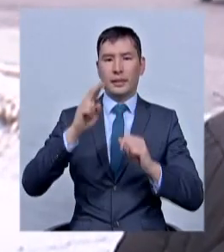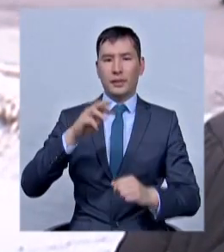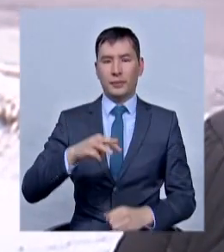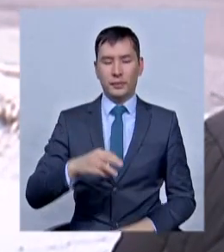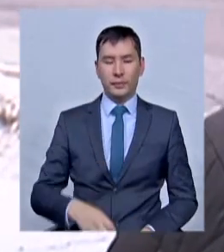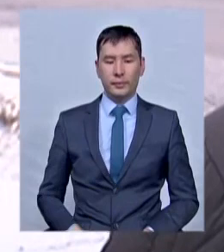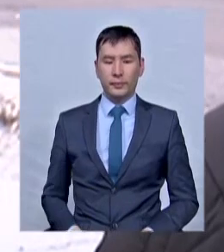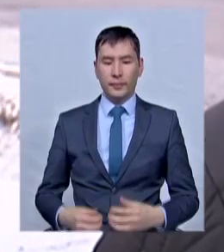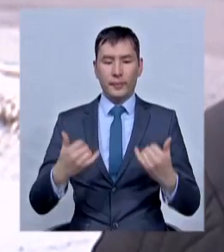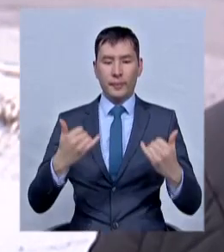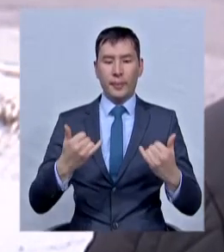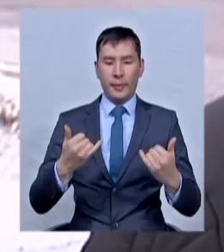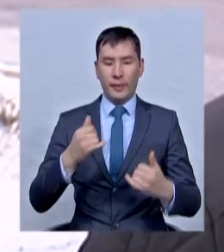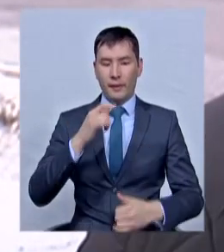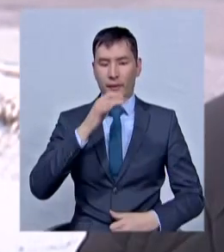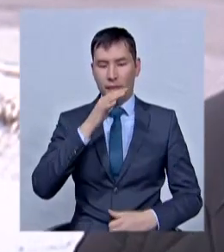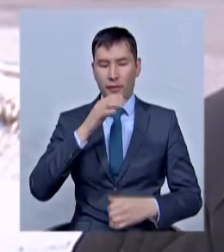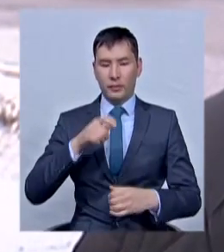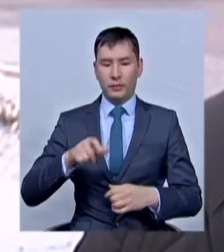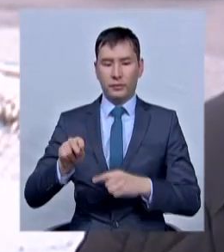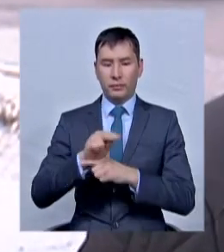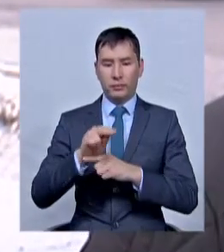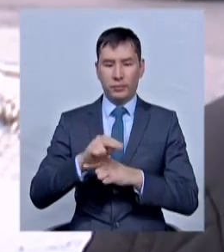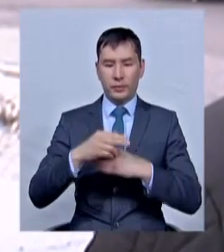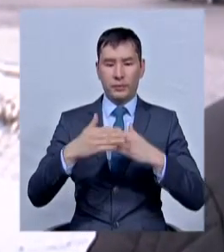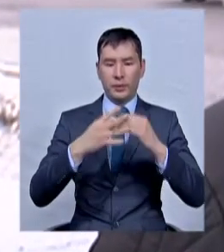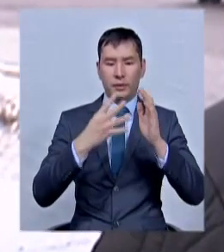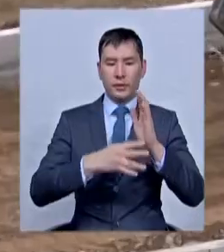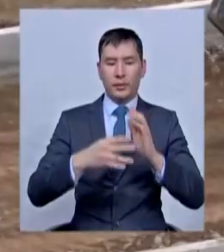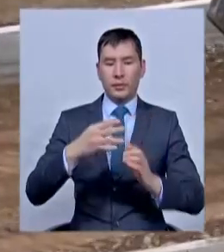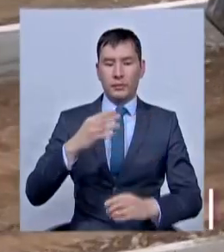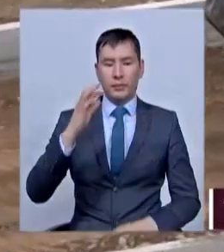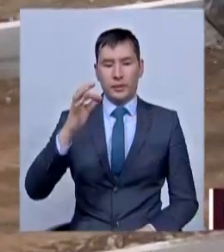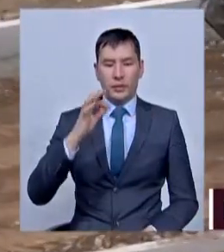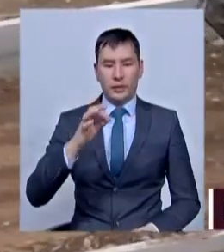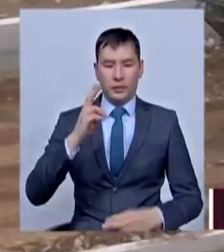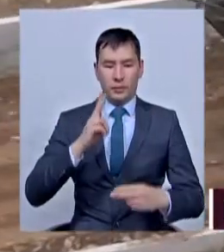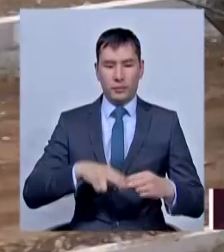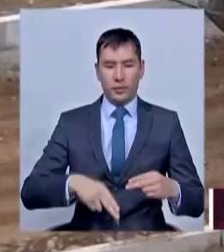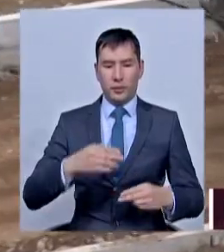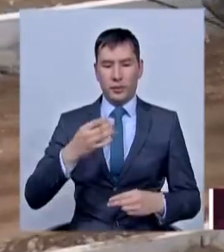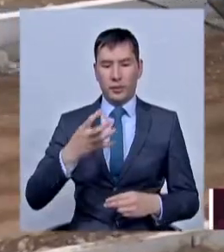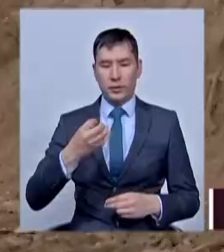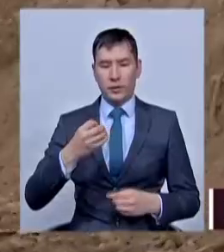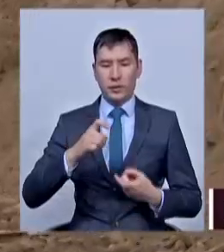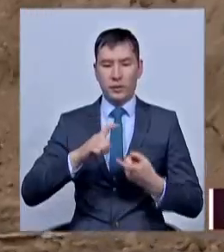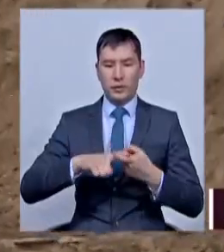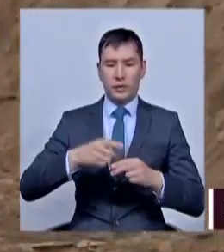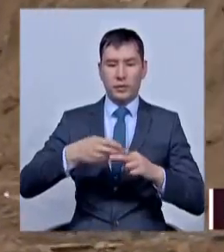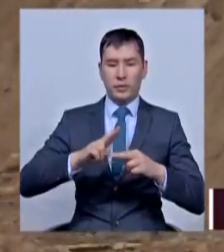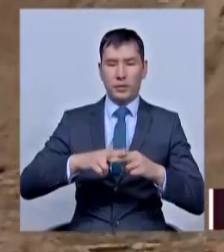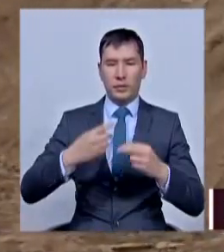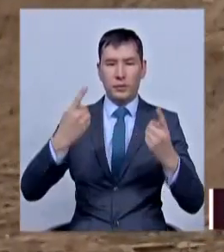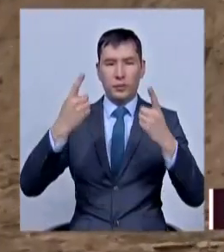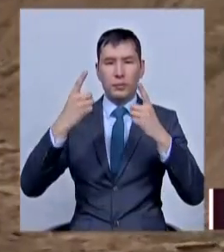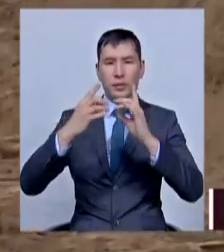жұмыстары жүргізілуде. Қазіргі таңда жөндеу жұмыстары 95%-ға аяқталды. Бұдан бөлек қалада үш көпірдің құрылыс жұмыстары қарқынды істеліп